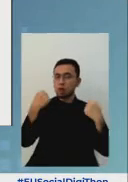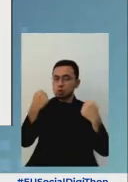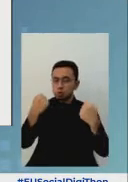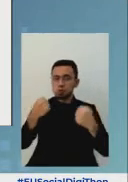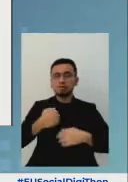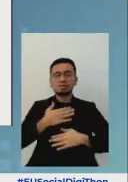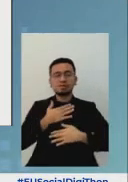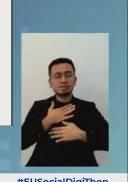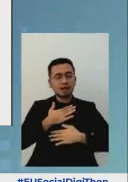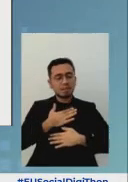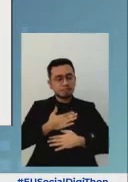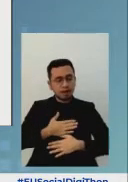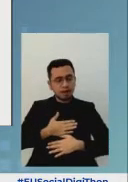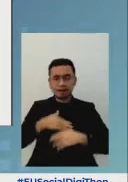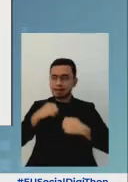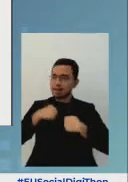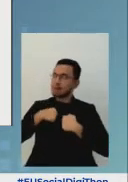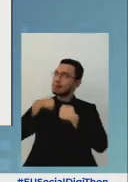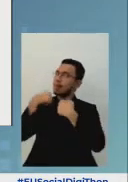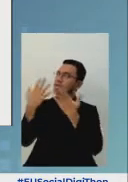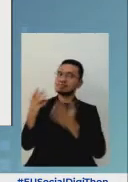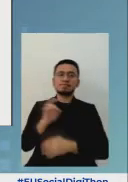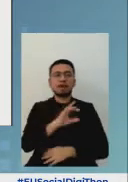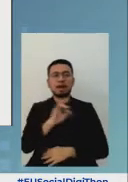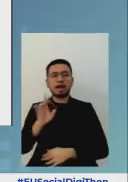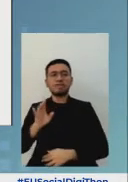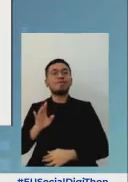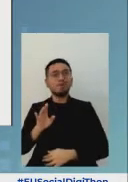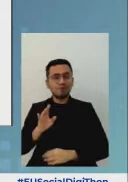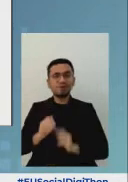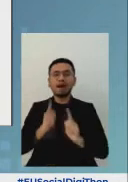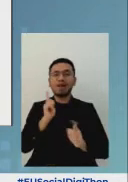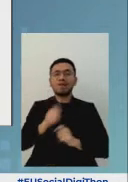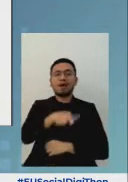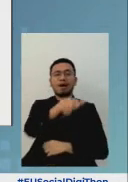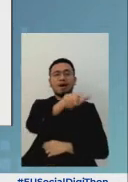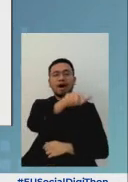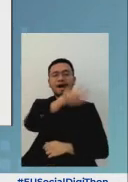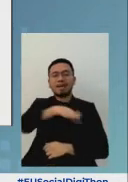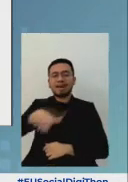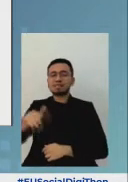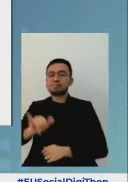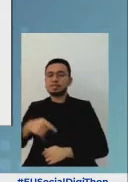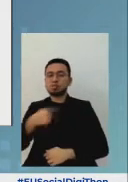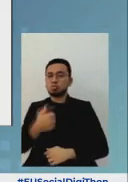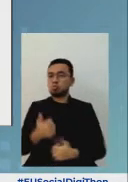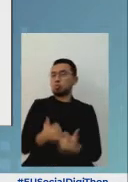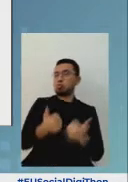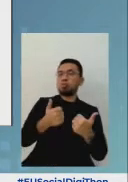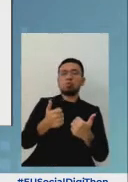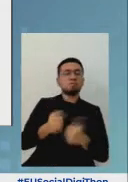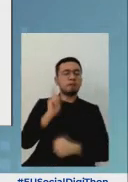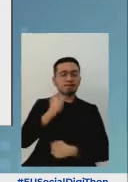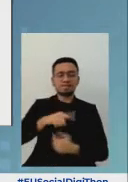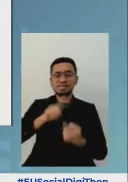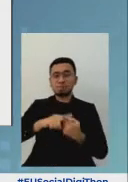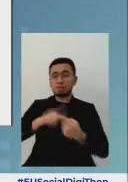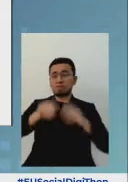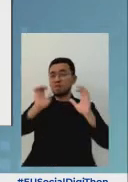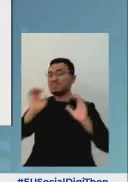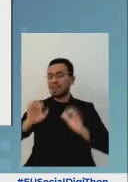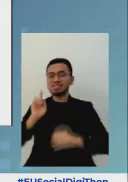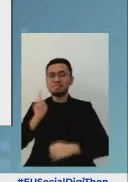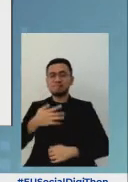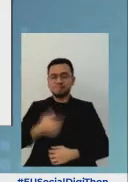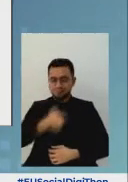sabar, ikhlas, ya. Aduh, enak banget kalau jadi orang yang kayak gini nih, pasti temennya banyak, ya. Nah, anak